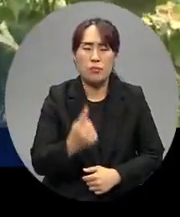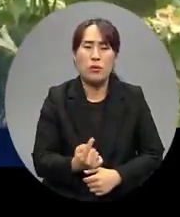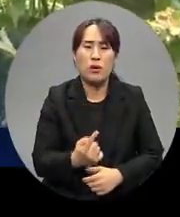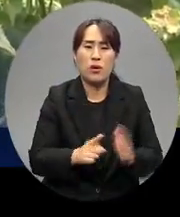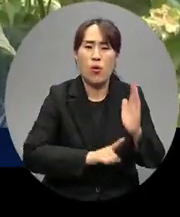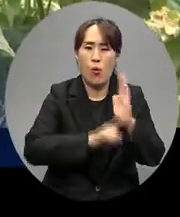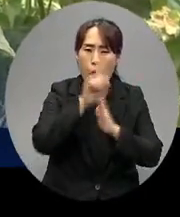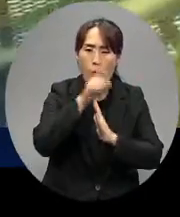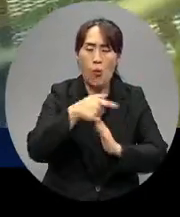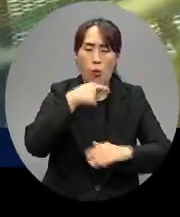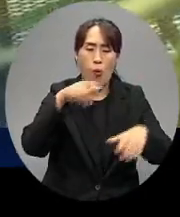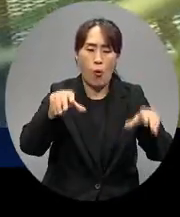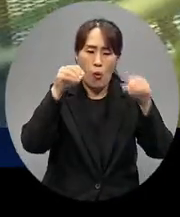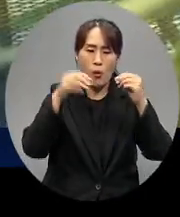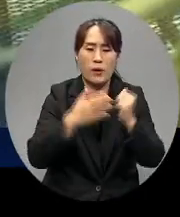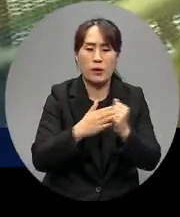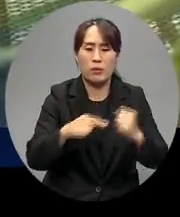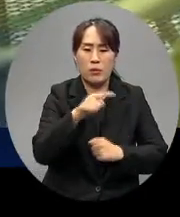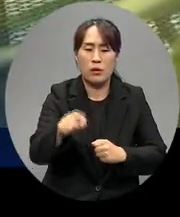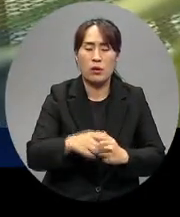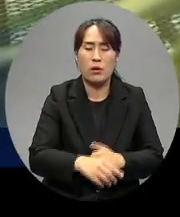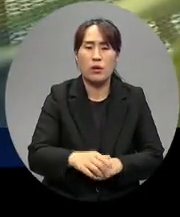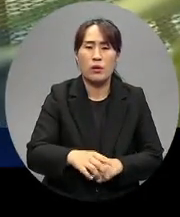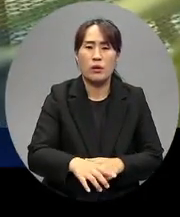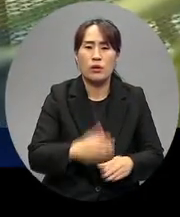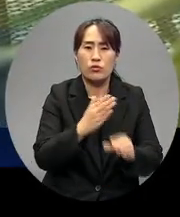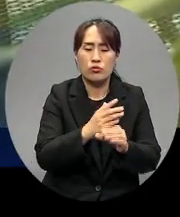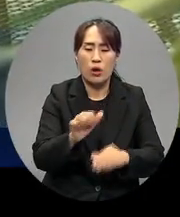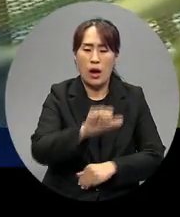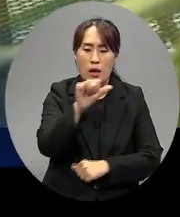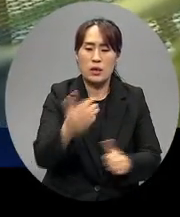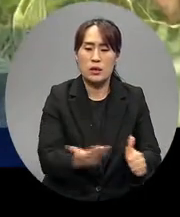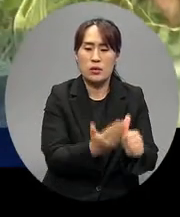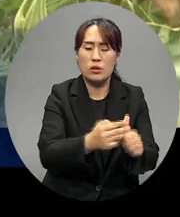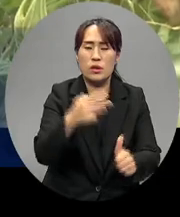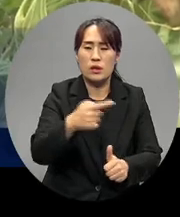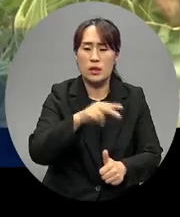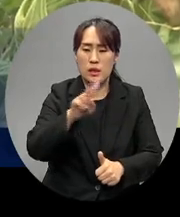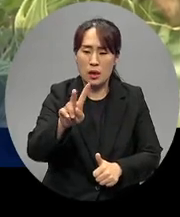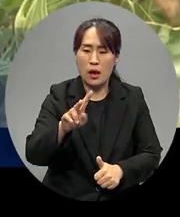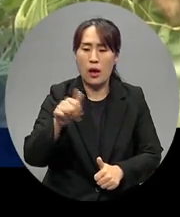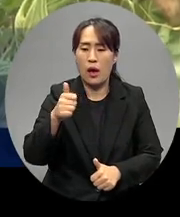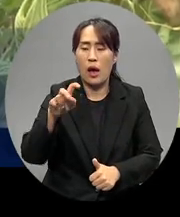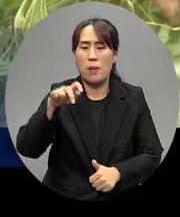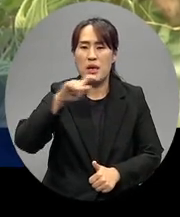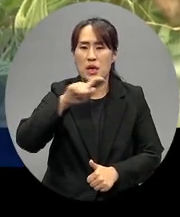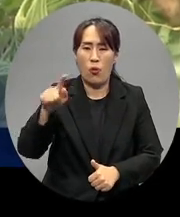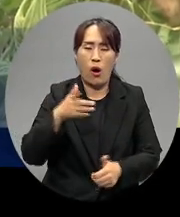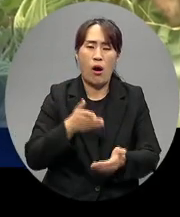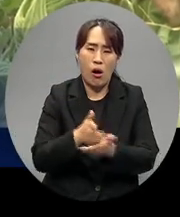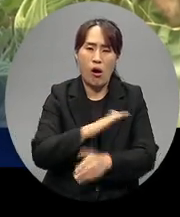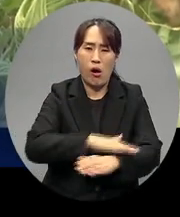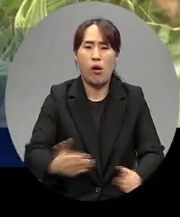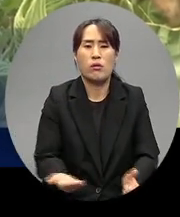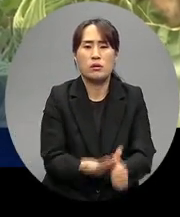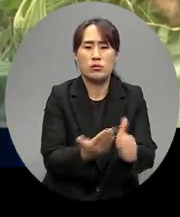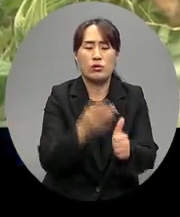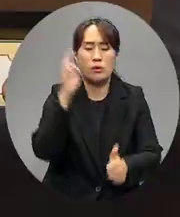건조에서 일교차가 크기 때문에 저희 중앙아시아 지역에서 자라는 그 디냐나 하미과가 아주 적합한 지역이라고 생각이